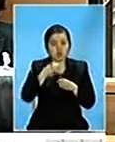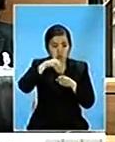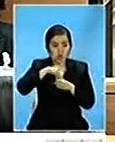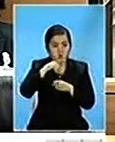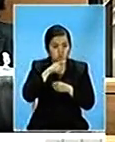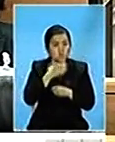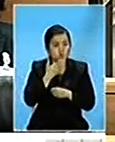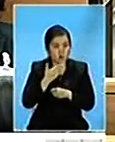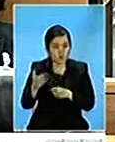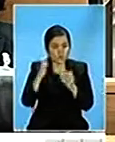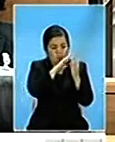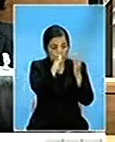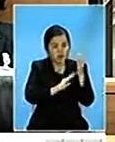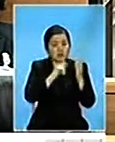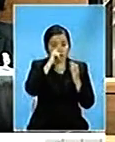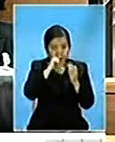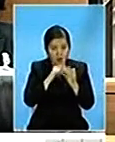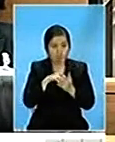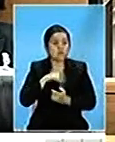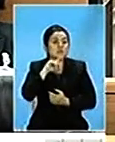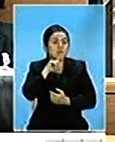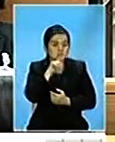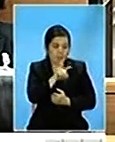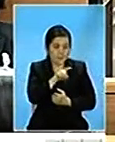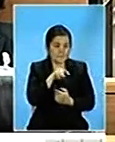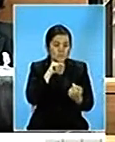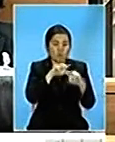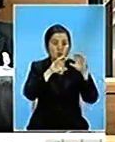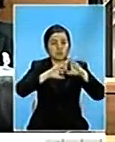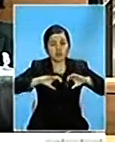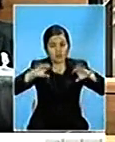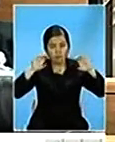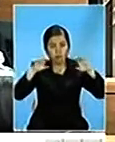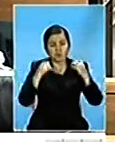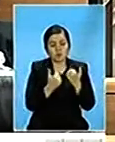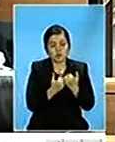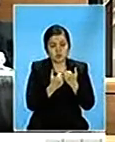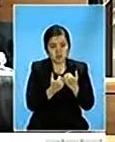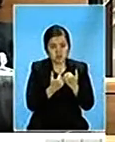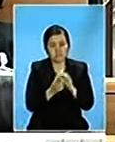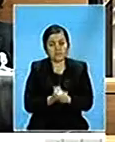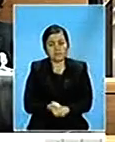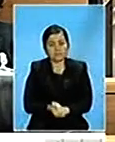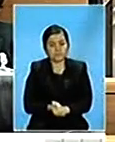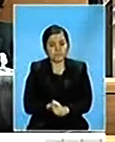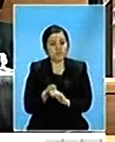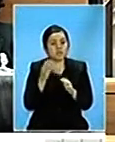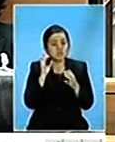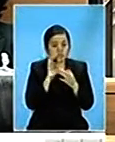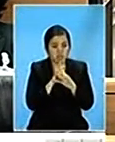าวรตลอดไปค่ะคำถามที่ดิฉันจะถามรัฐบาลนะคะวันนี้ก็คงจะเป็นเรื่องที่เกี่ยวกับว่